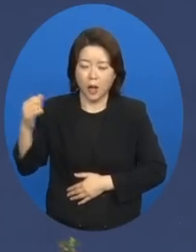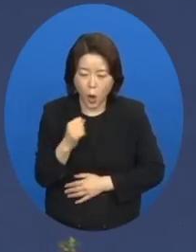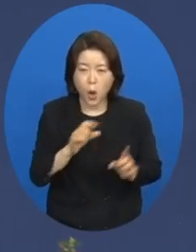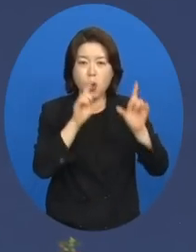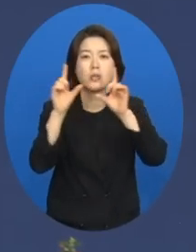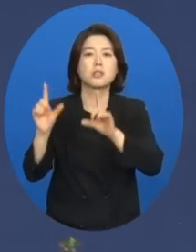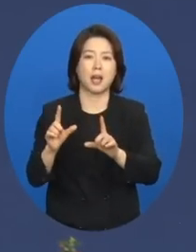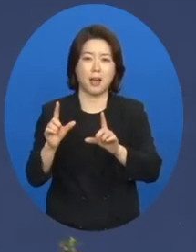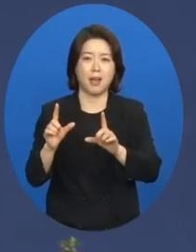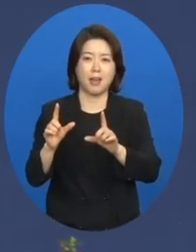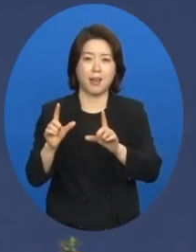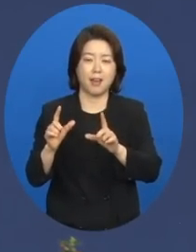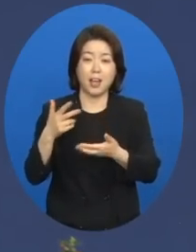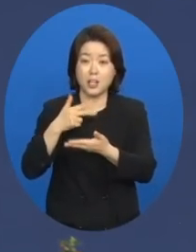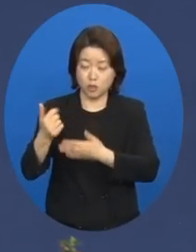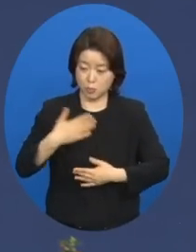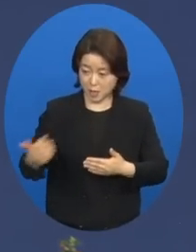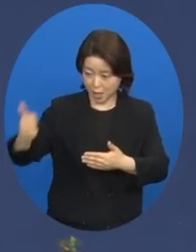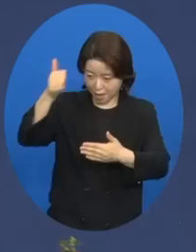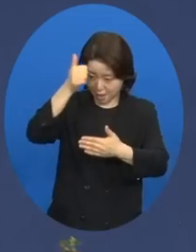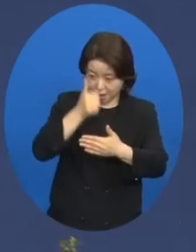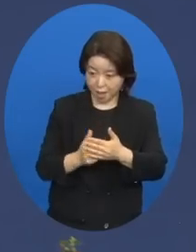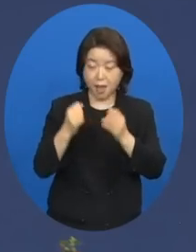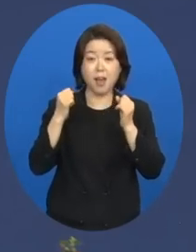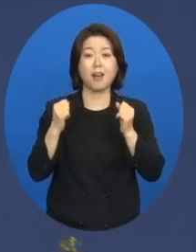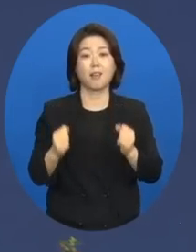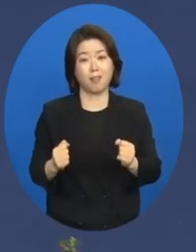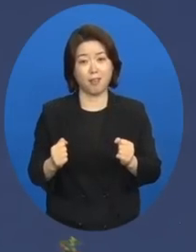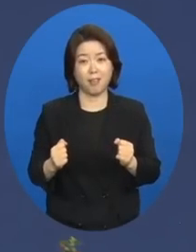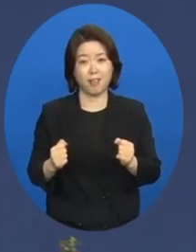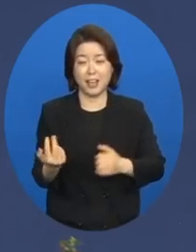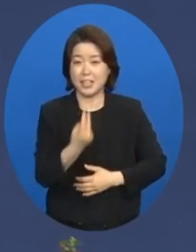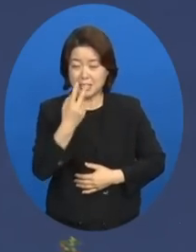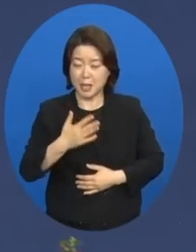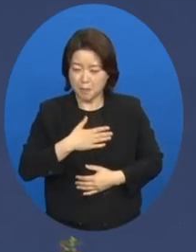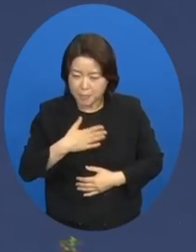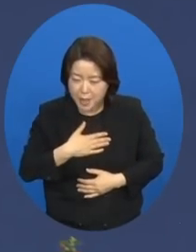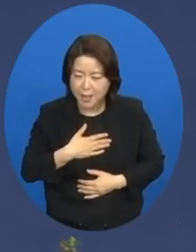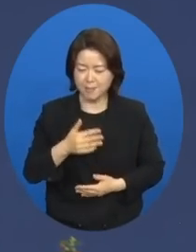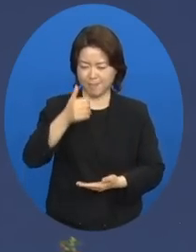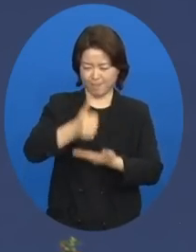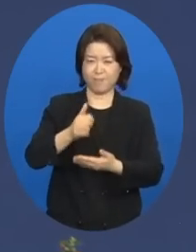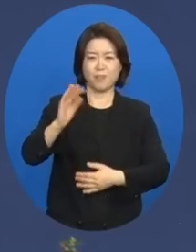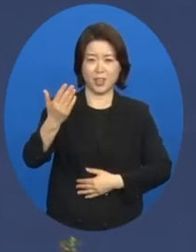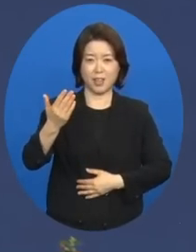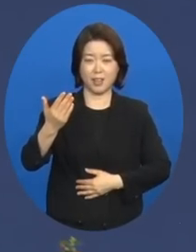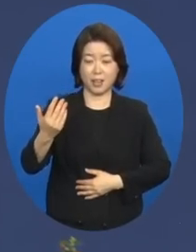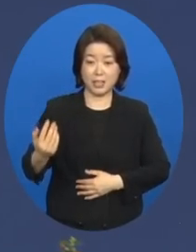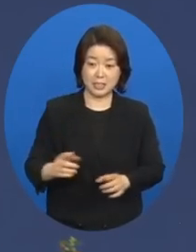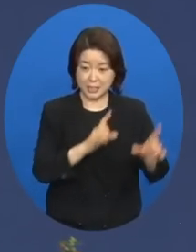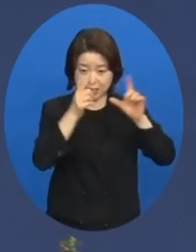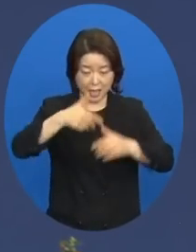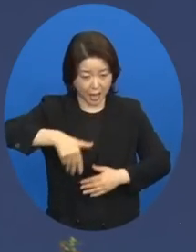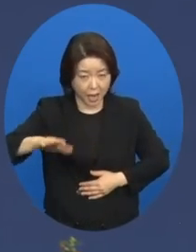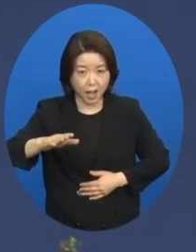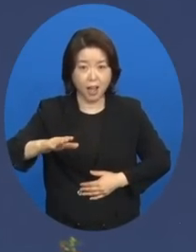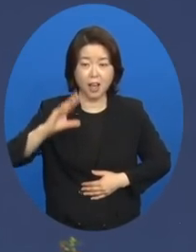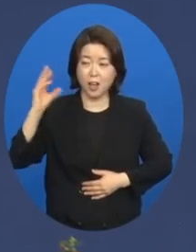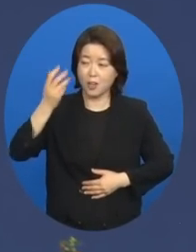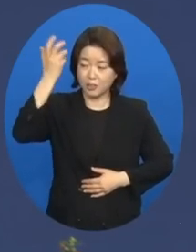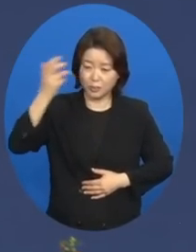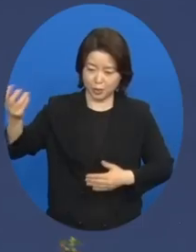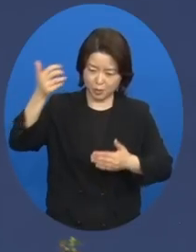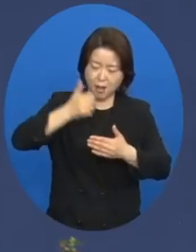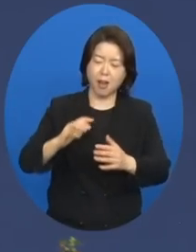살도록 주님이 내 안에 거하시면서 생명, 내 생명 주체가 되셔서 살아가시도록 그렇게 성령의